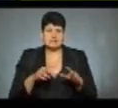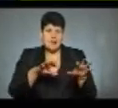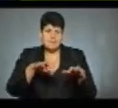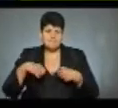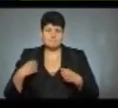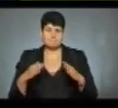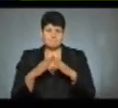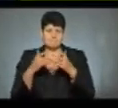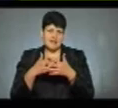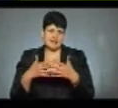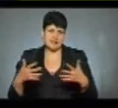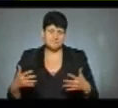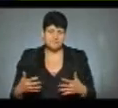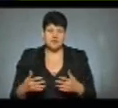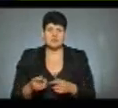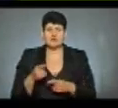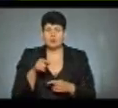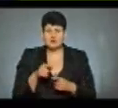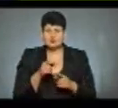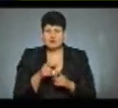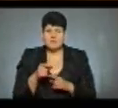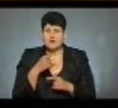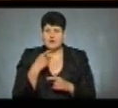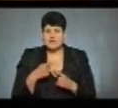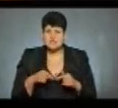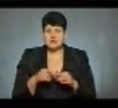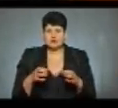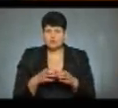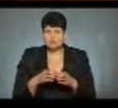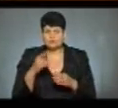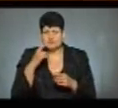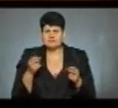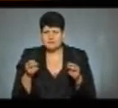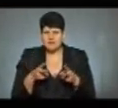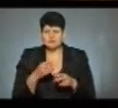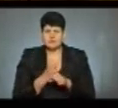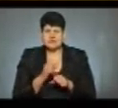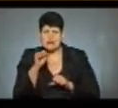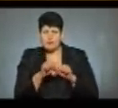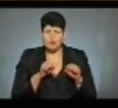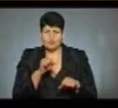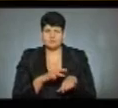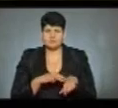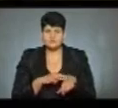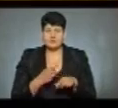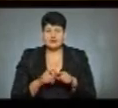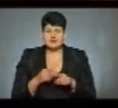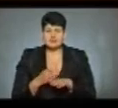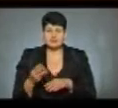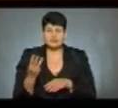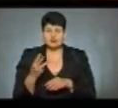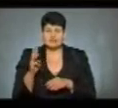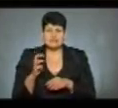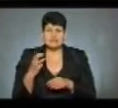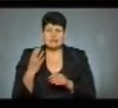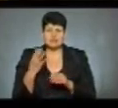прокурор області Петро Бойко. За його словами, організатора групи також підозрюють в умисному заподіянні побоїв правоохоронцю. Це частина 2 статті